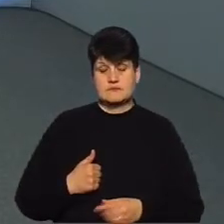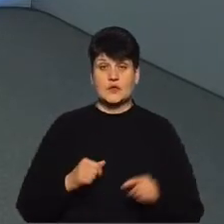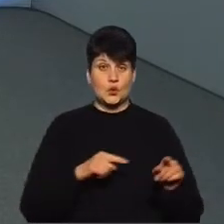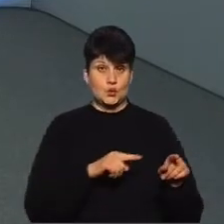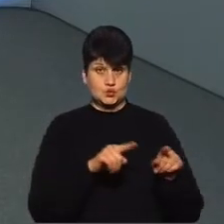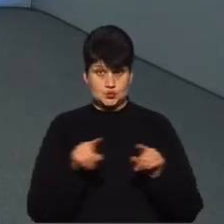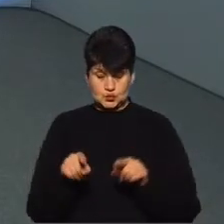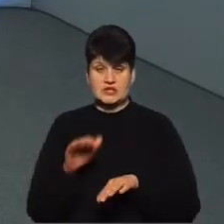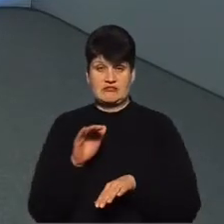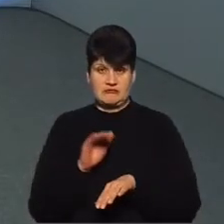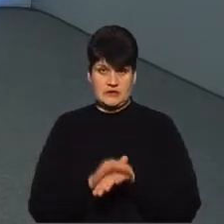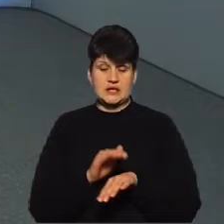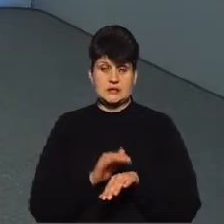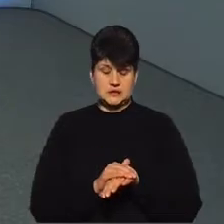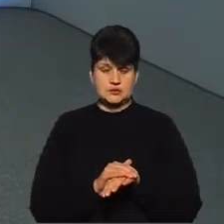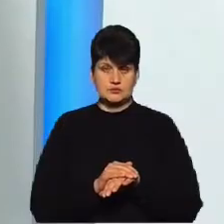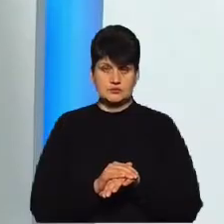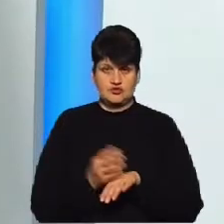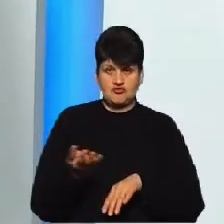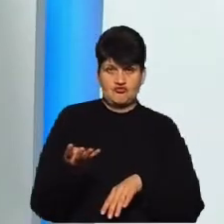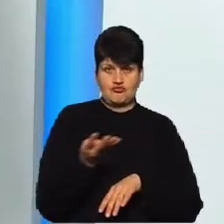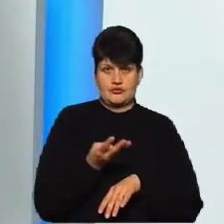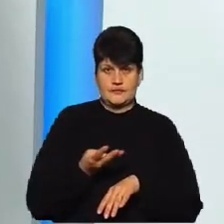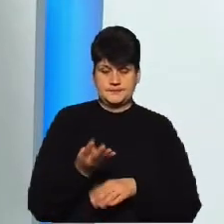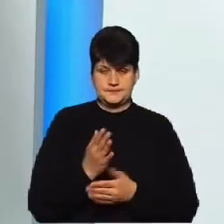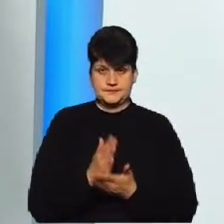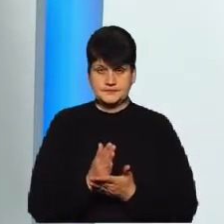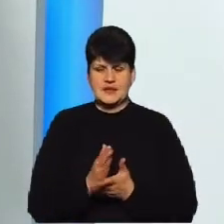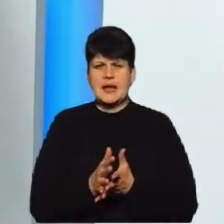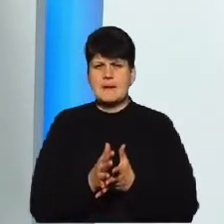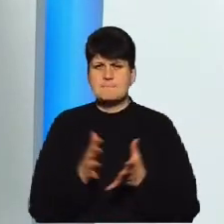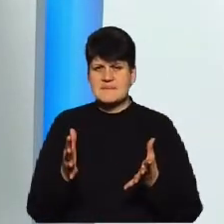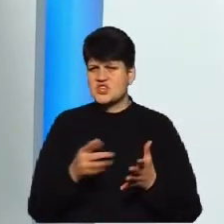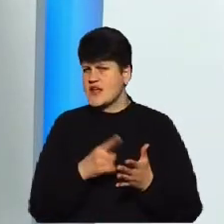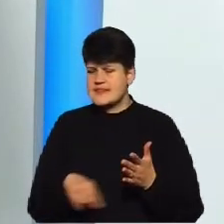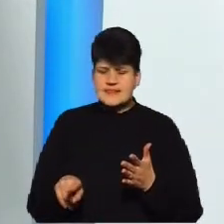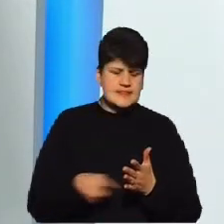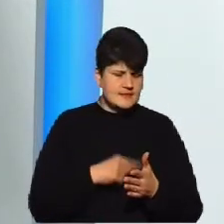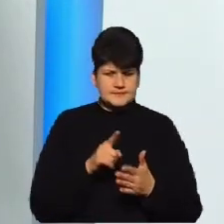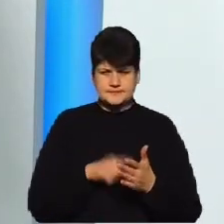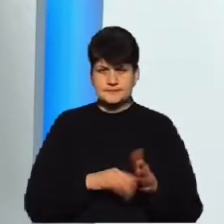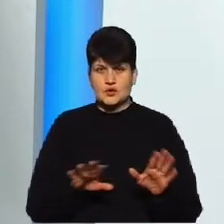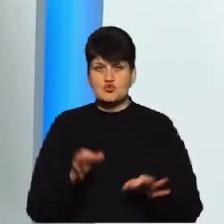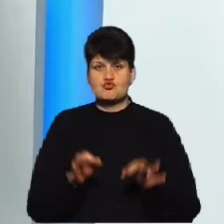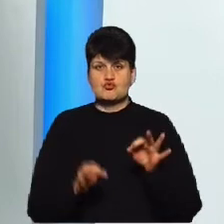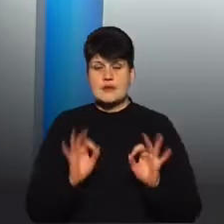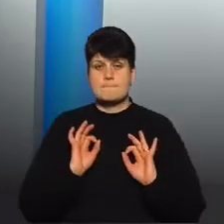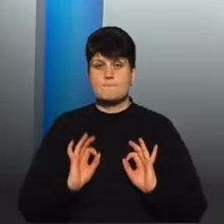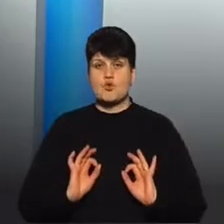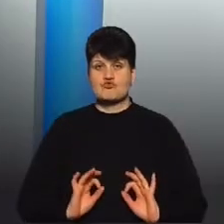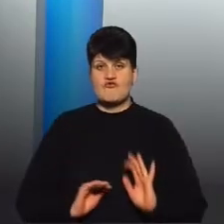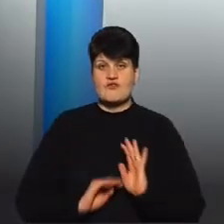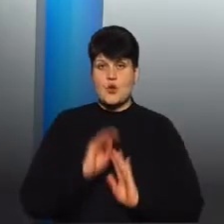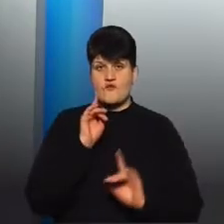фактично ця четвірка збирається. Так, найбільше не довіряють судам, прокуратурі, Верховній